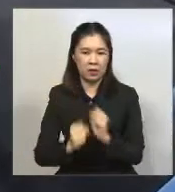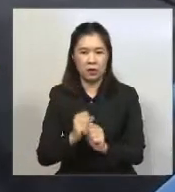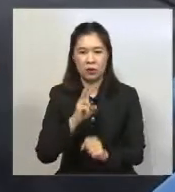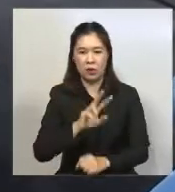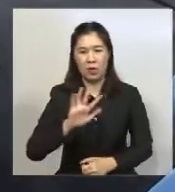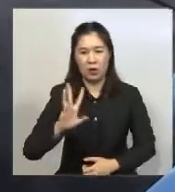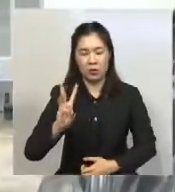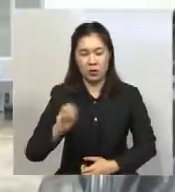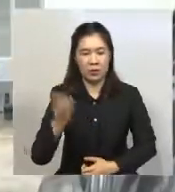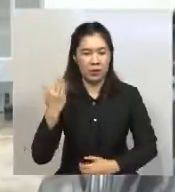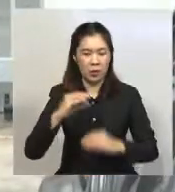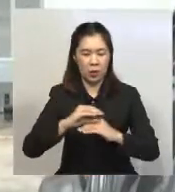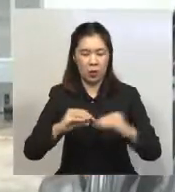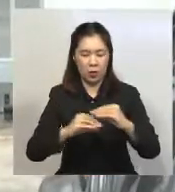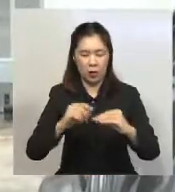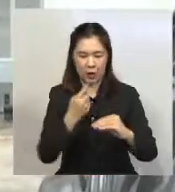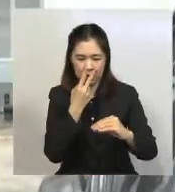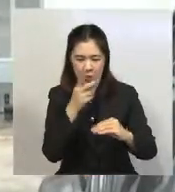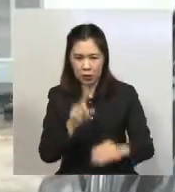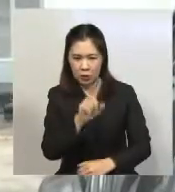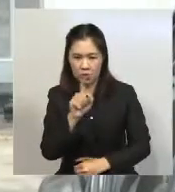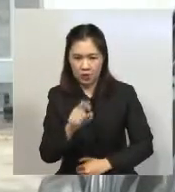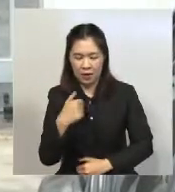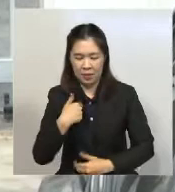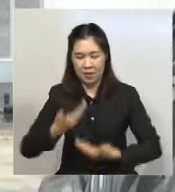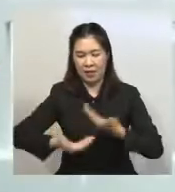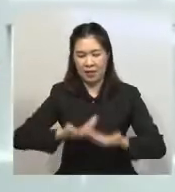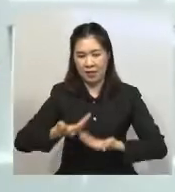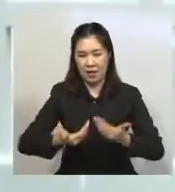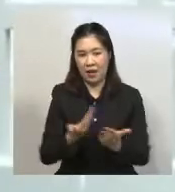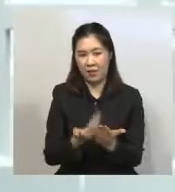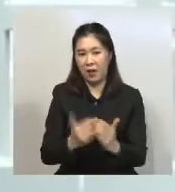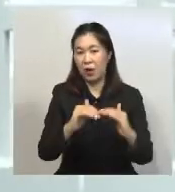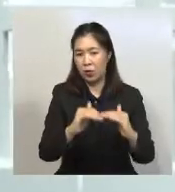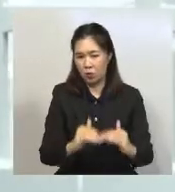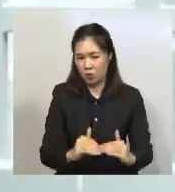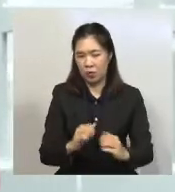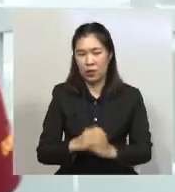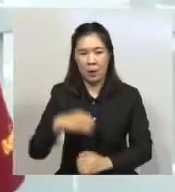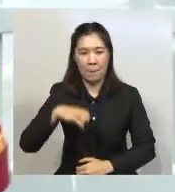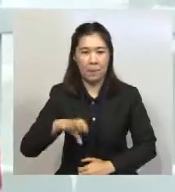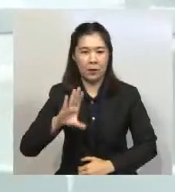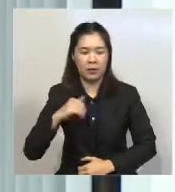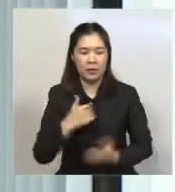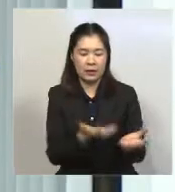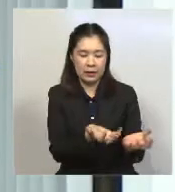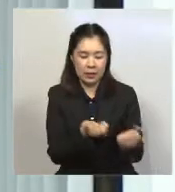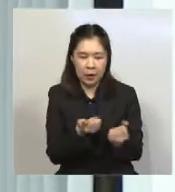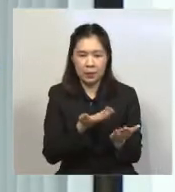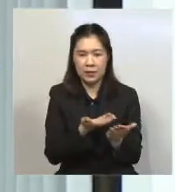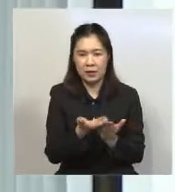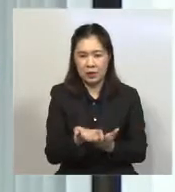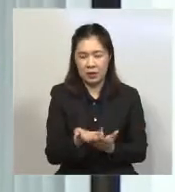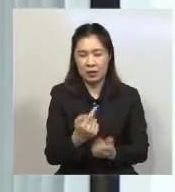ห็นว่าโครงการดังกล่าวนั้นมีข้อพิรุธมีการขายข้าวต่ำกว่าท้องตลาดและบริษัทที่มารับซื้อข้าวจากรัฐบาลไทยไม่